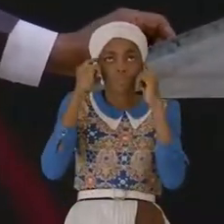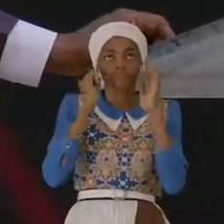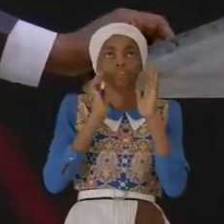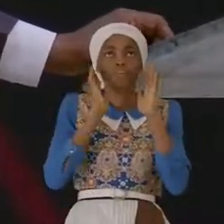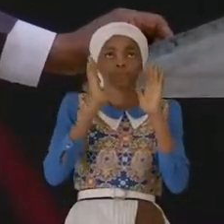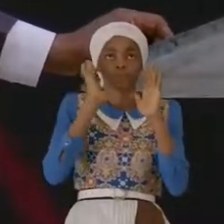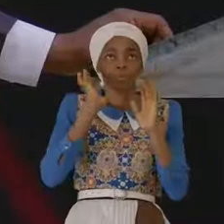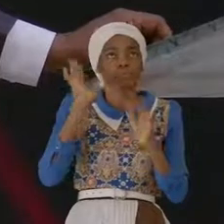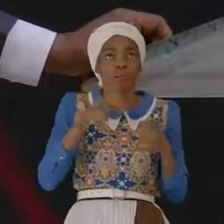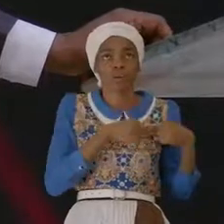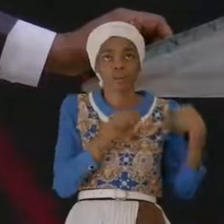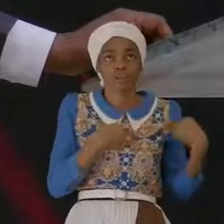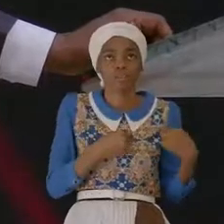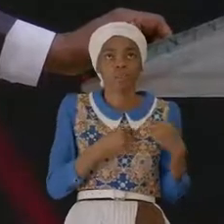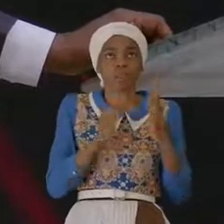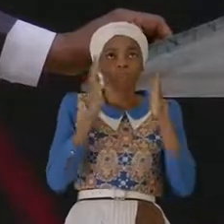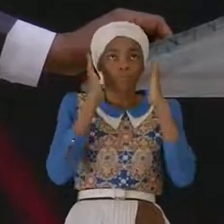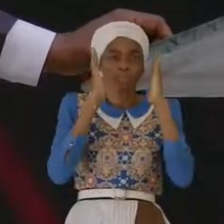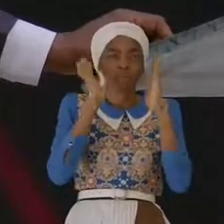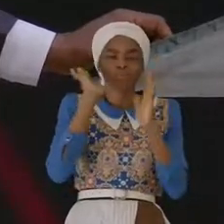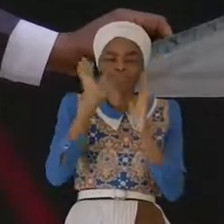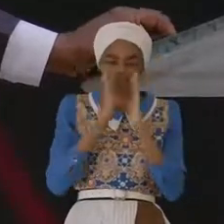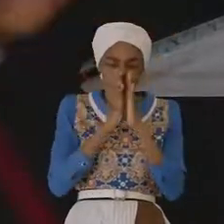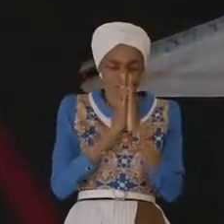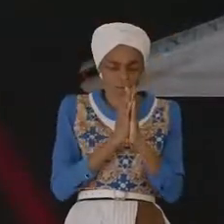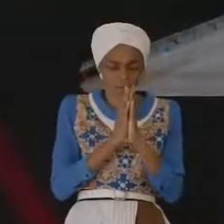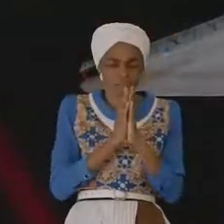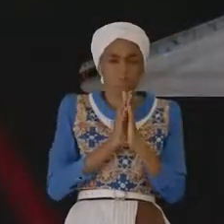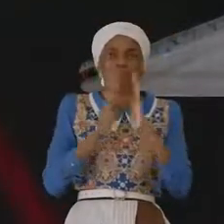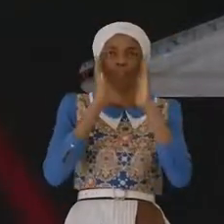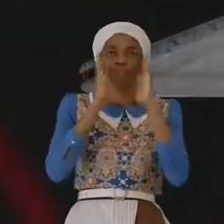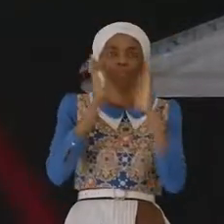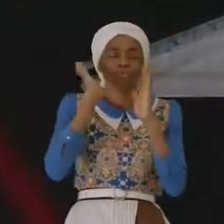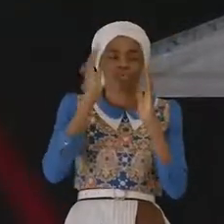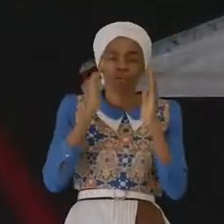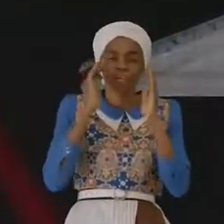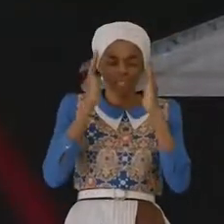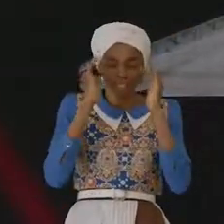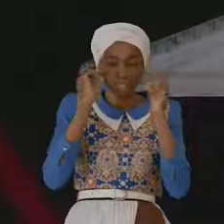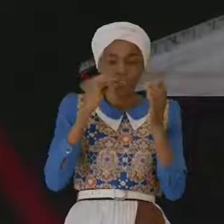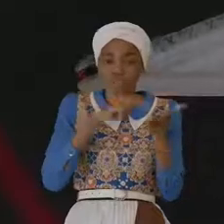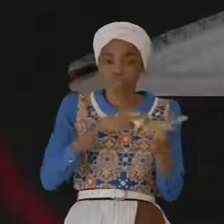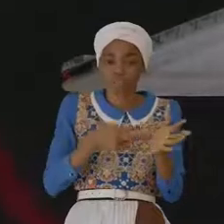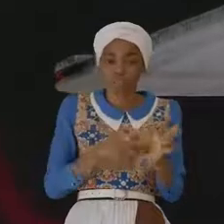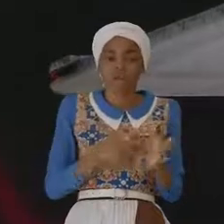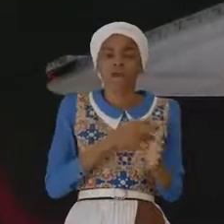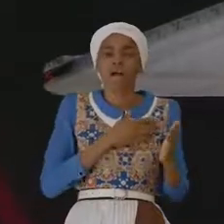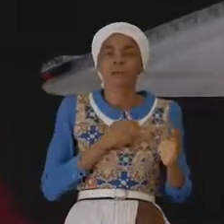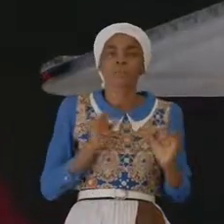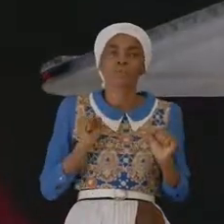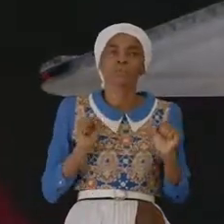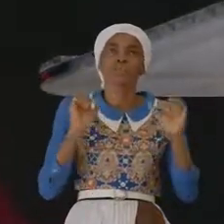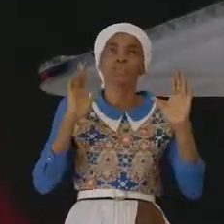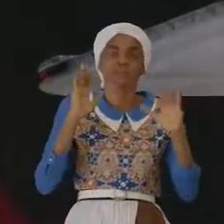focalisez votre cœur, votre pensée, votre prière, focalisez votre intention et votre